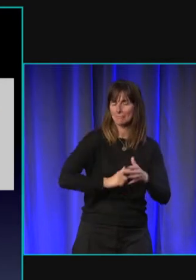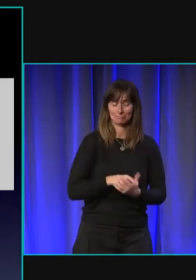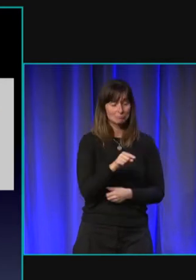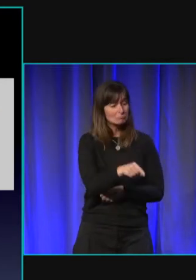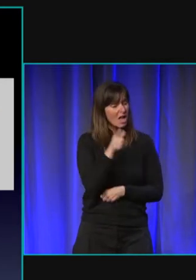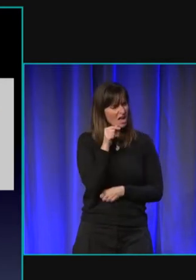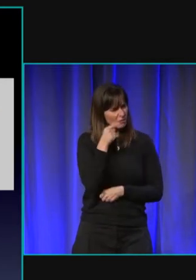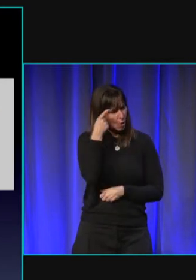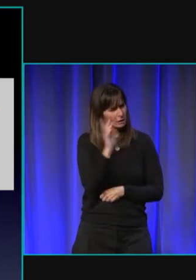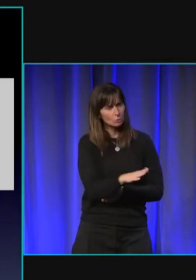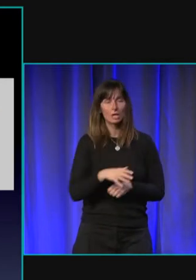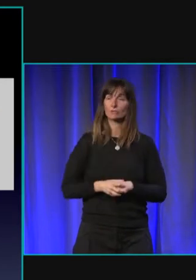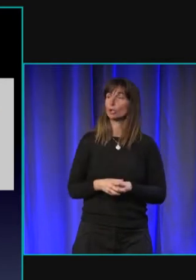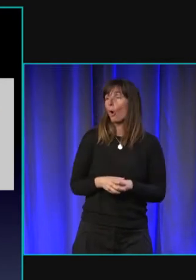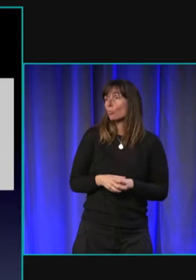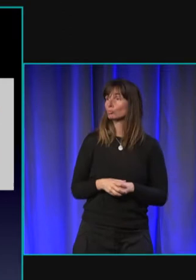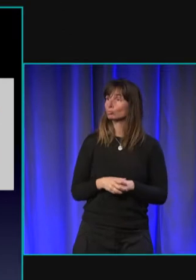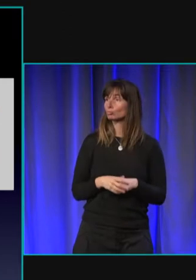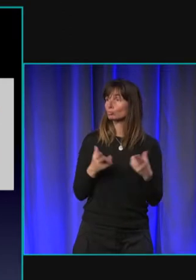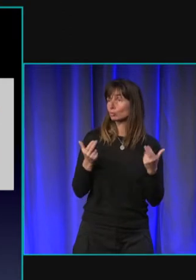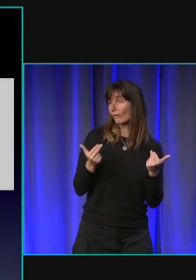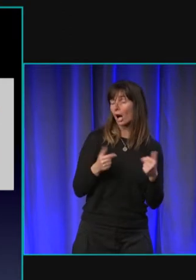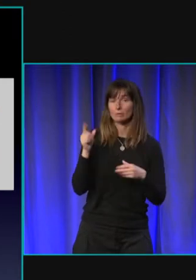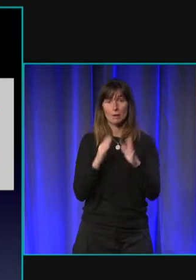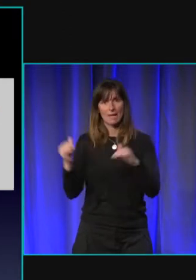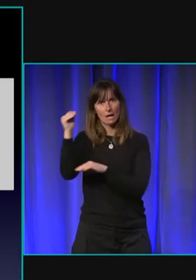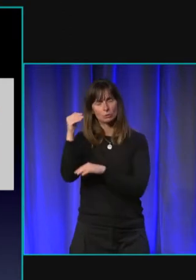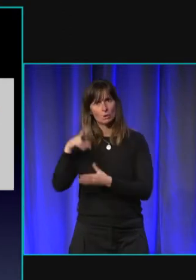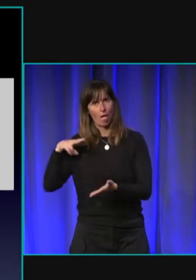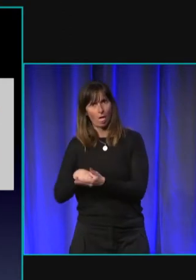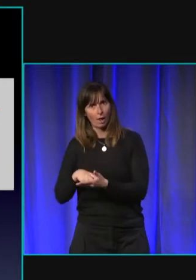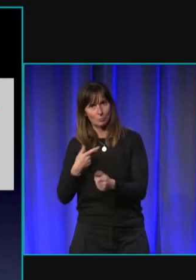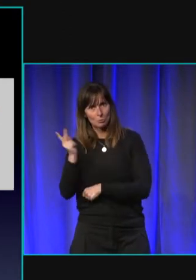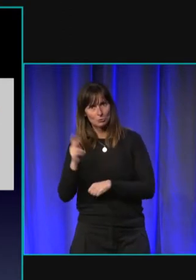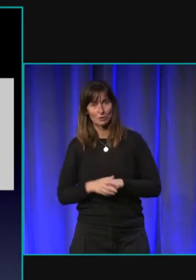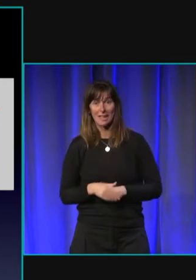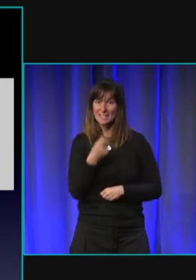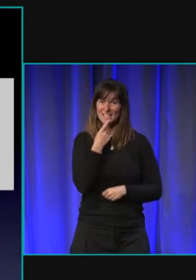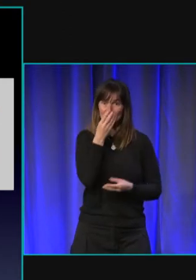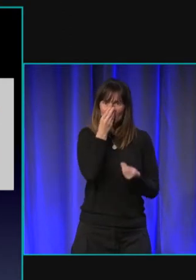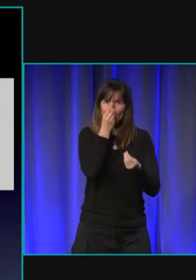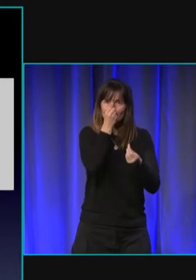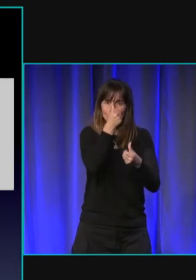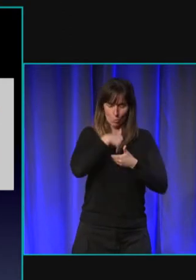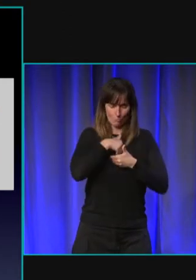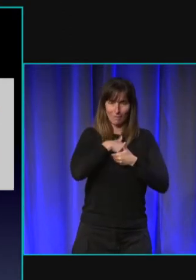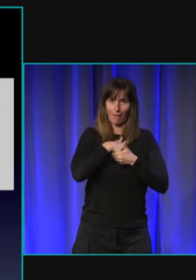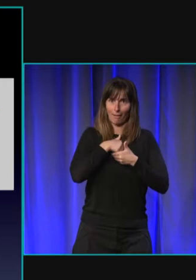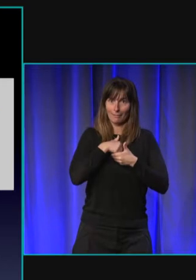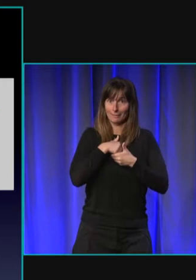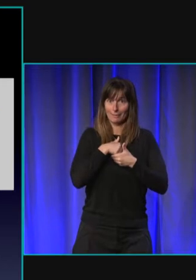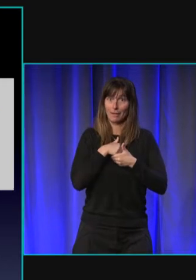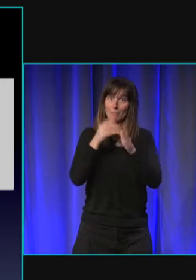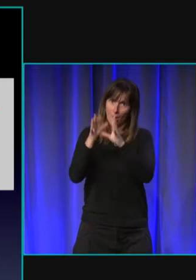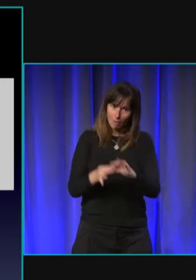l'effort qui est plus faible que celle de l'adulte. Donc en fait, au niveau subjectif, ça va dans le même sens que ce que